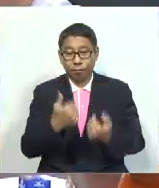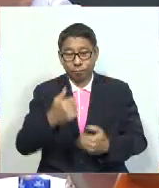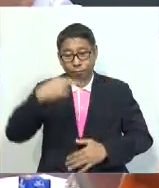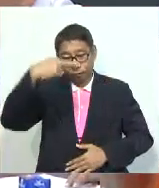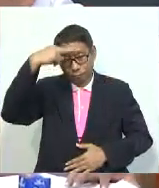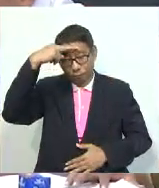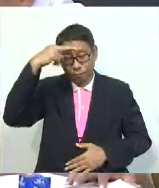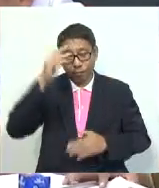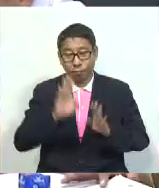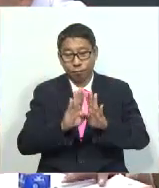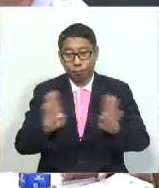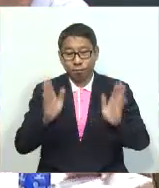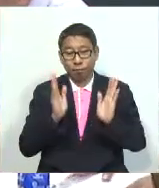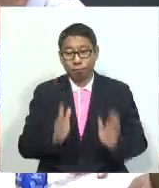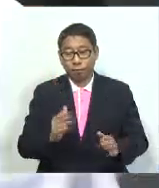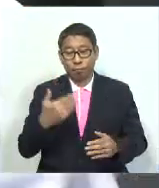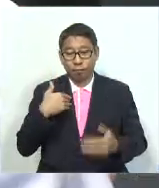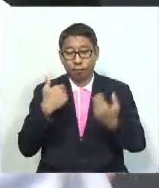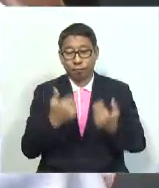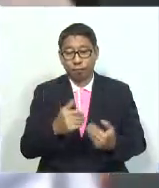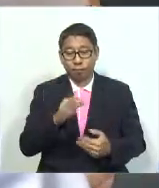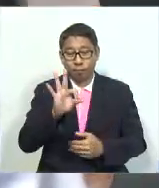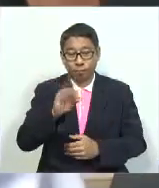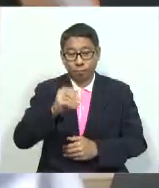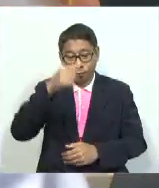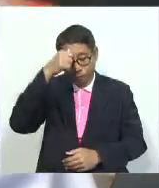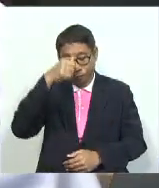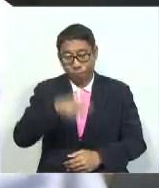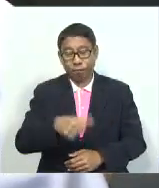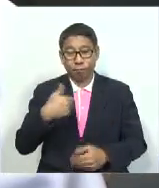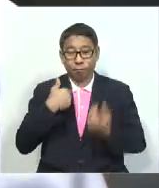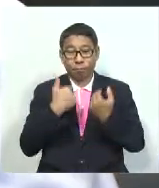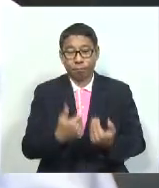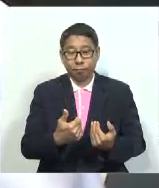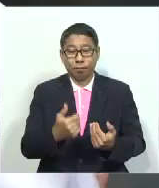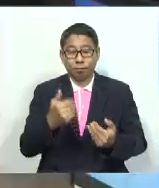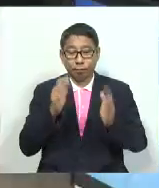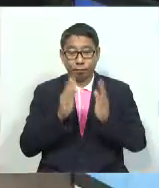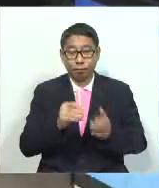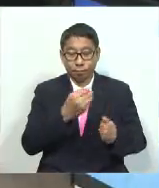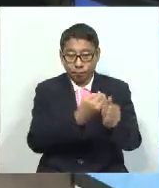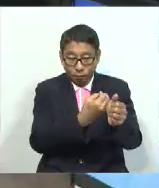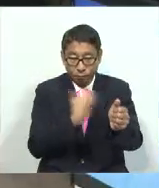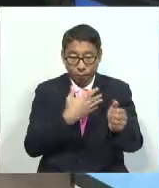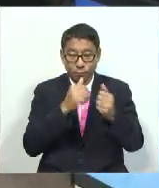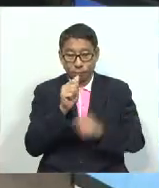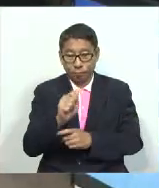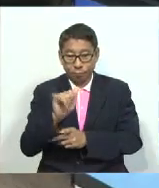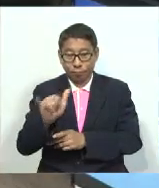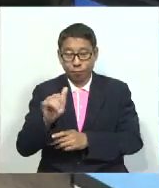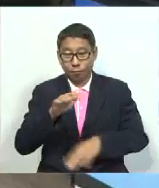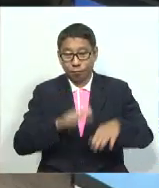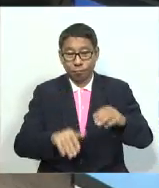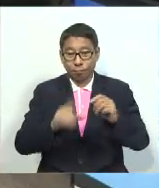คส่วนการเปิดให้ผู้มาแจ้งครอบครองกัญชาภายใน90วันหลังกฎหมายบังคับใช้เนี่ยครับขณะนี้มีผู้มาแจ้งมายังอย.แล้